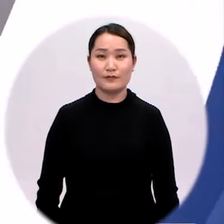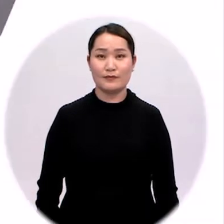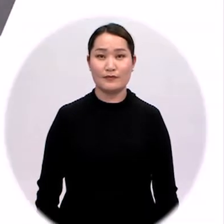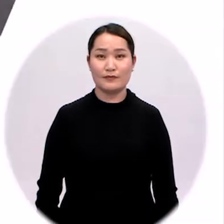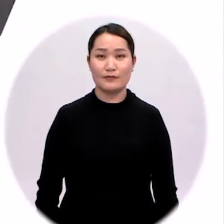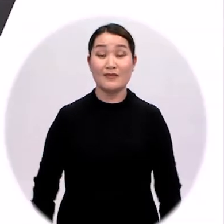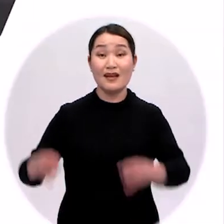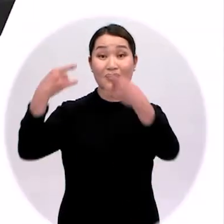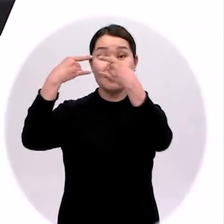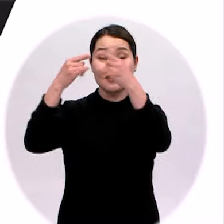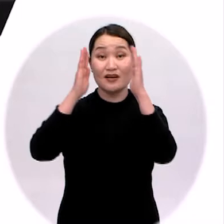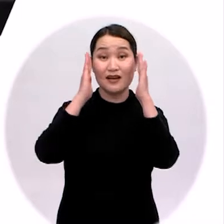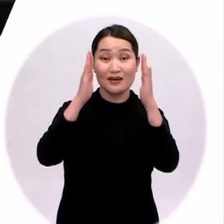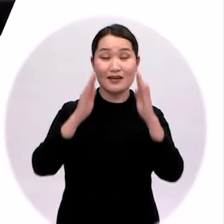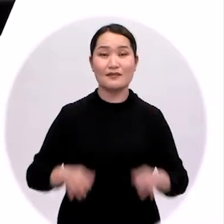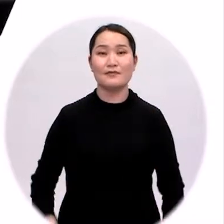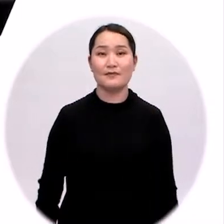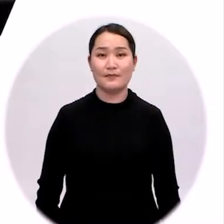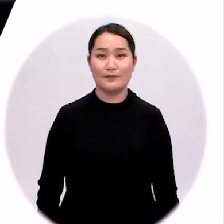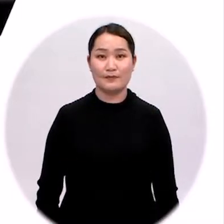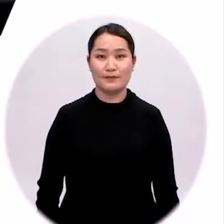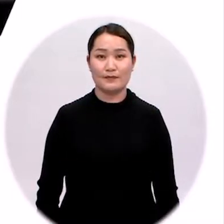За, дараагийн дэлгэцэнд байгаа тоог харъя цөмөрөө.